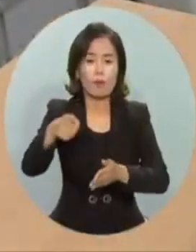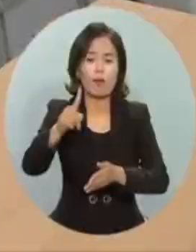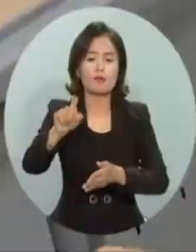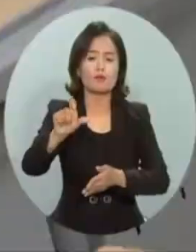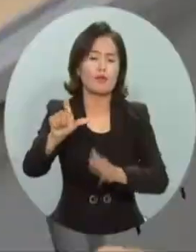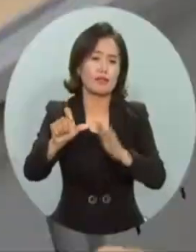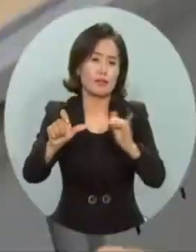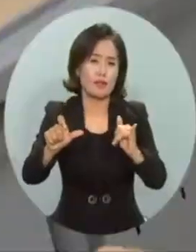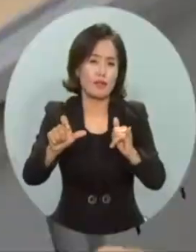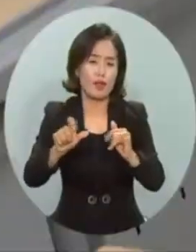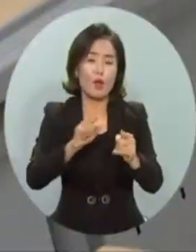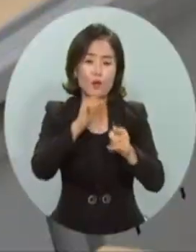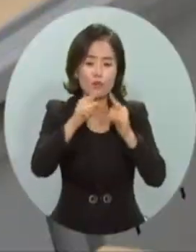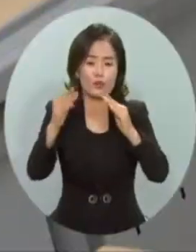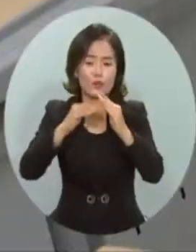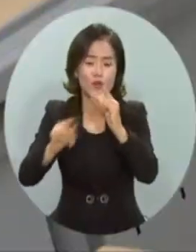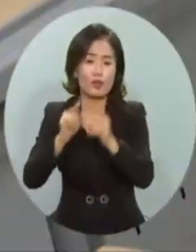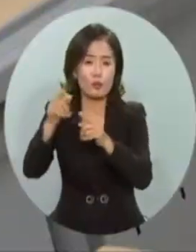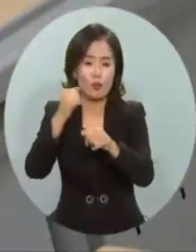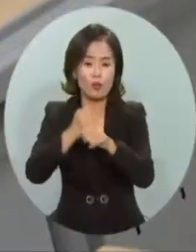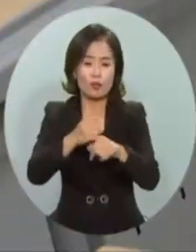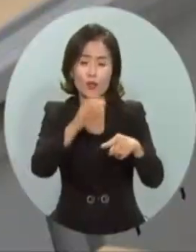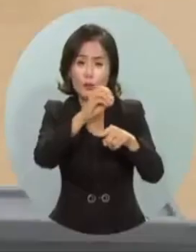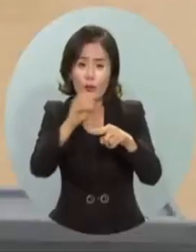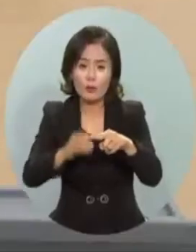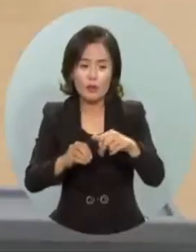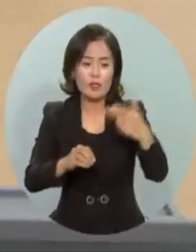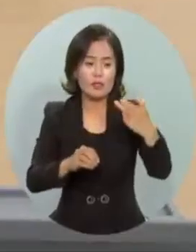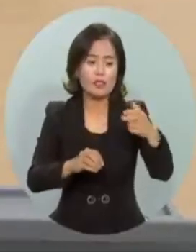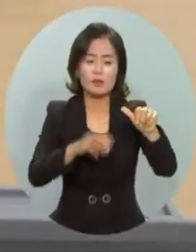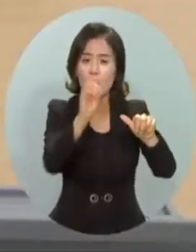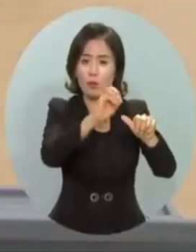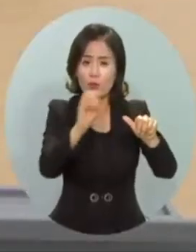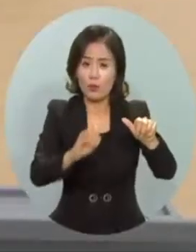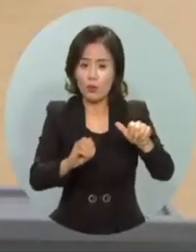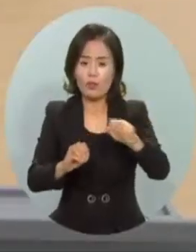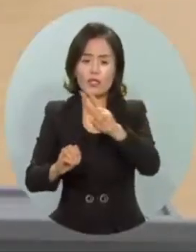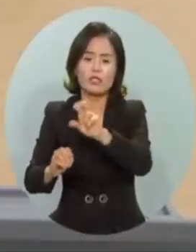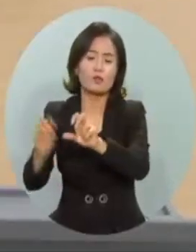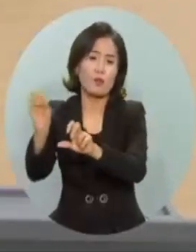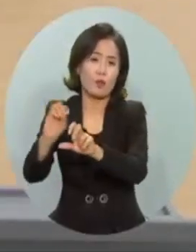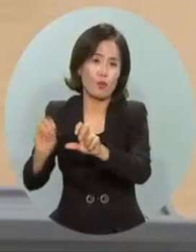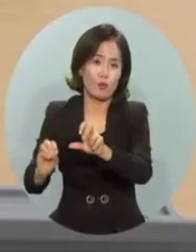125명으로 수시와 정시 모집 비율은 각각 75%